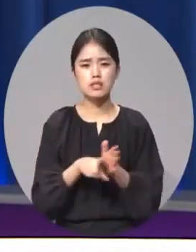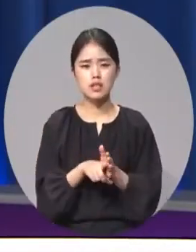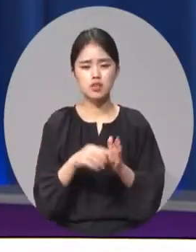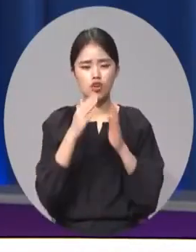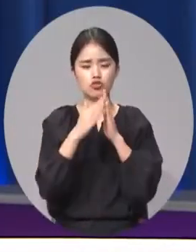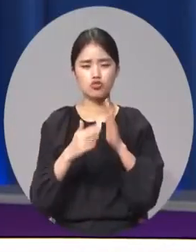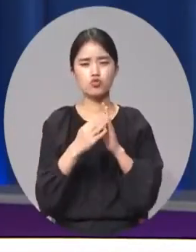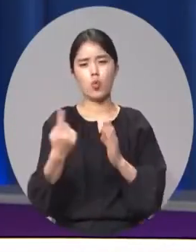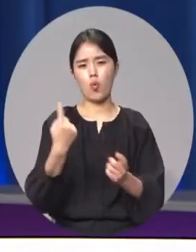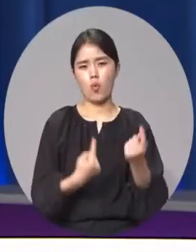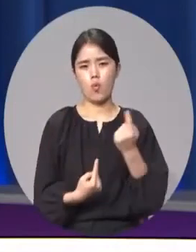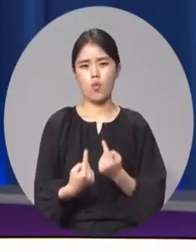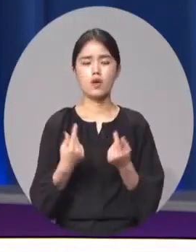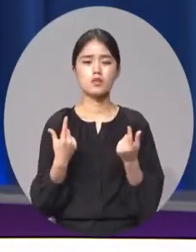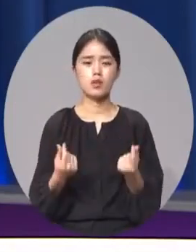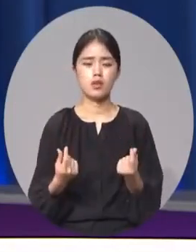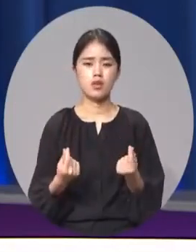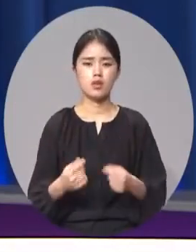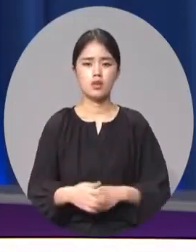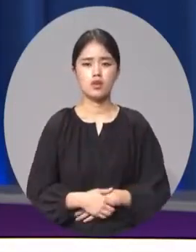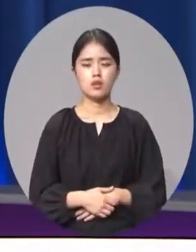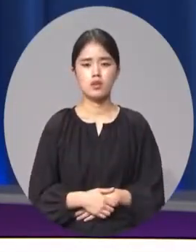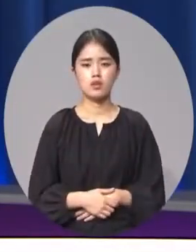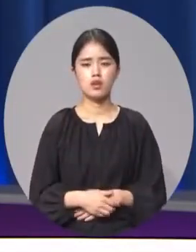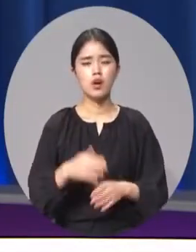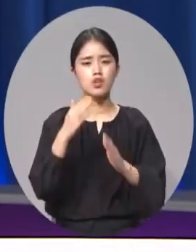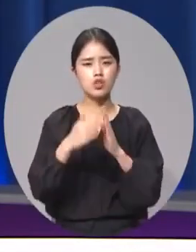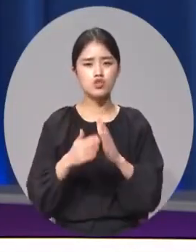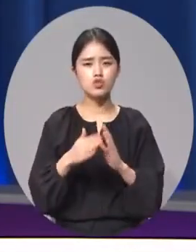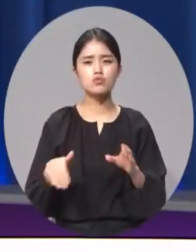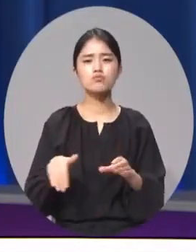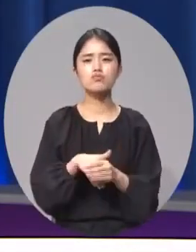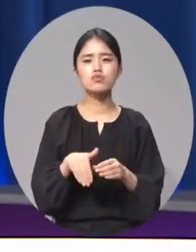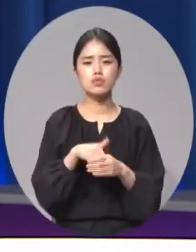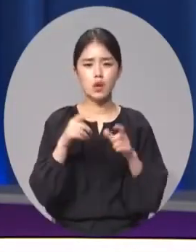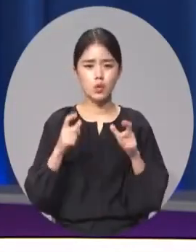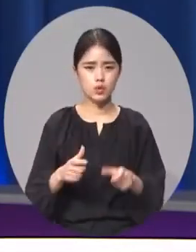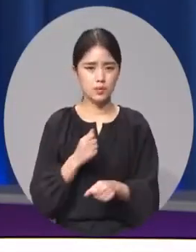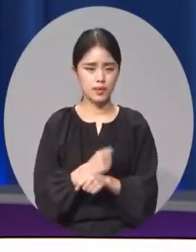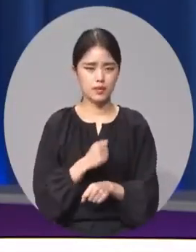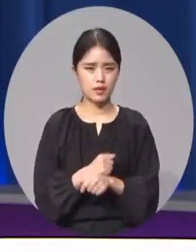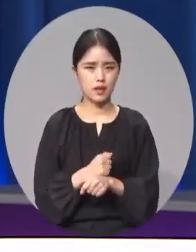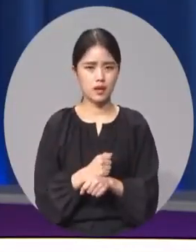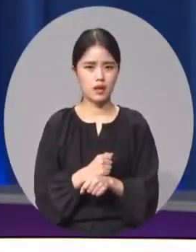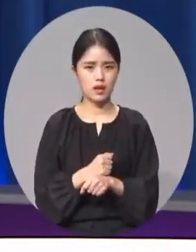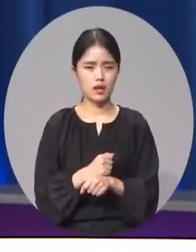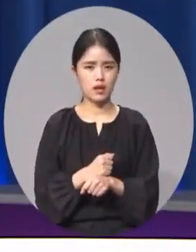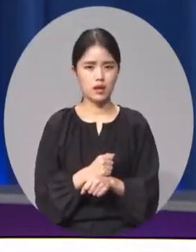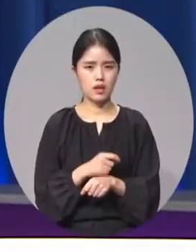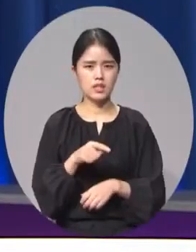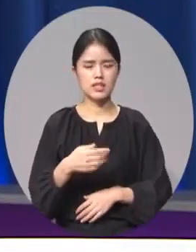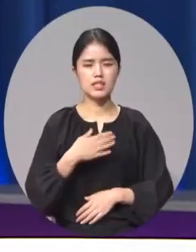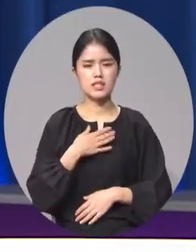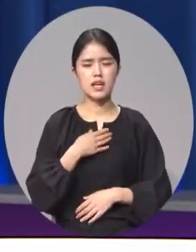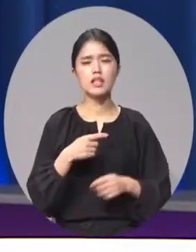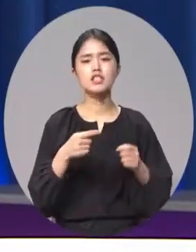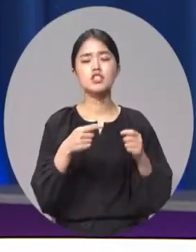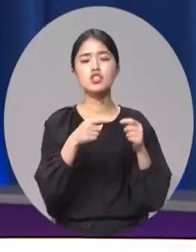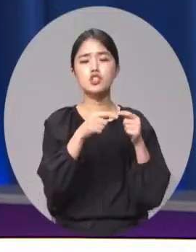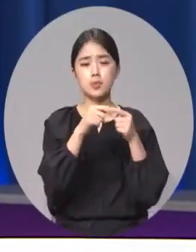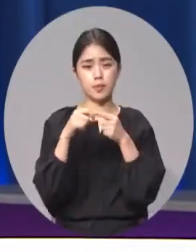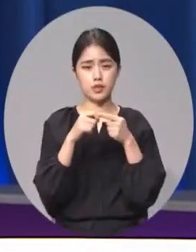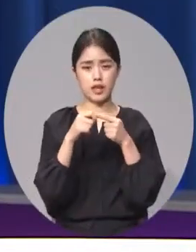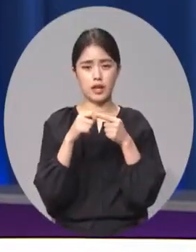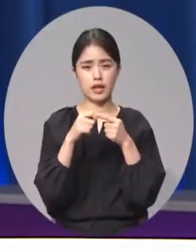전주를 어지는 거죠 존 주로 예 그래서 전주를 문화 수도로 만든다 어 그게 저는 첫 번째입니다